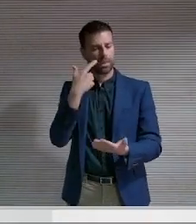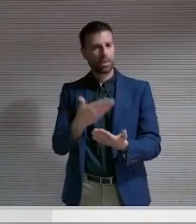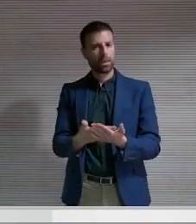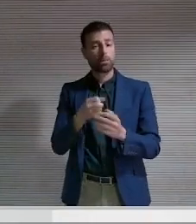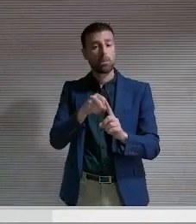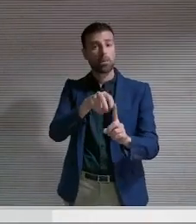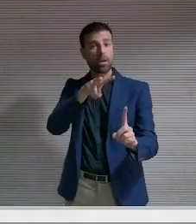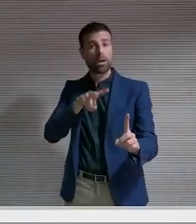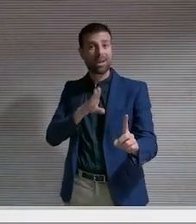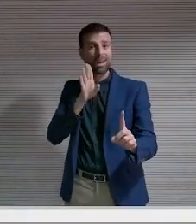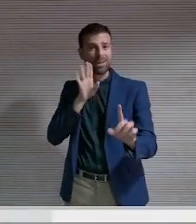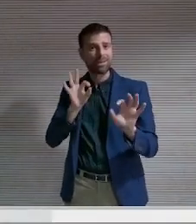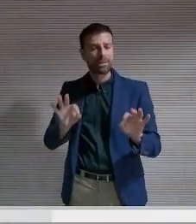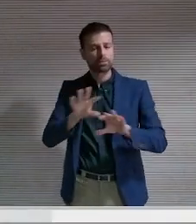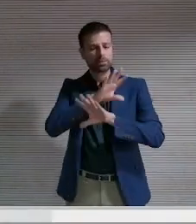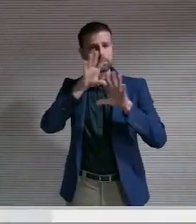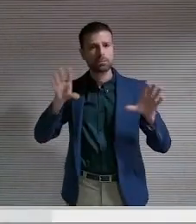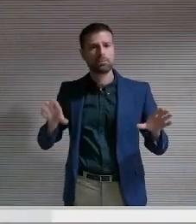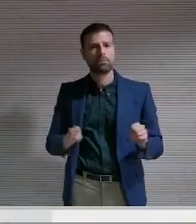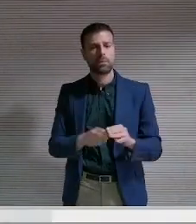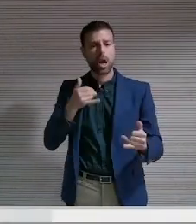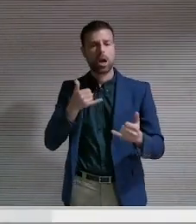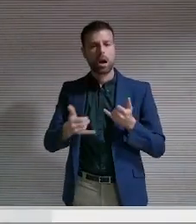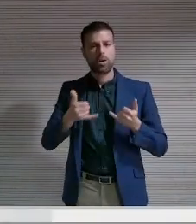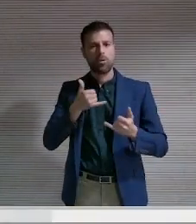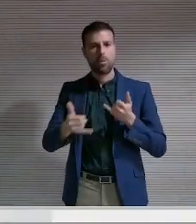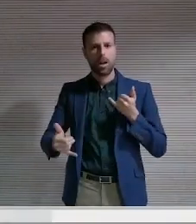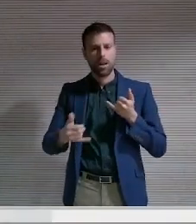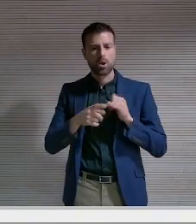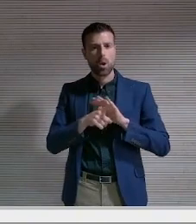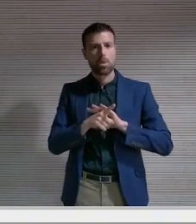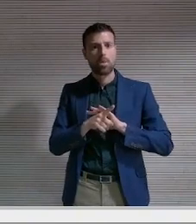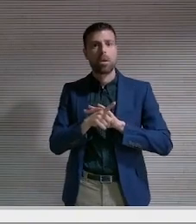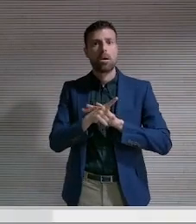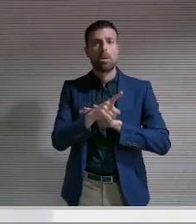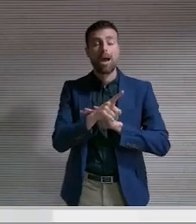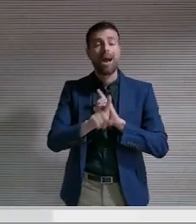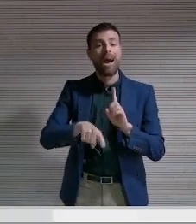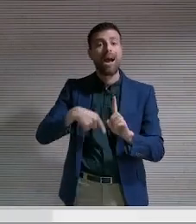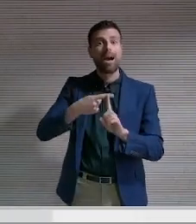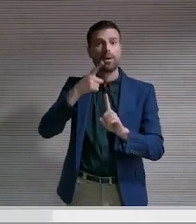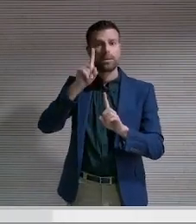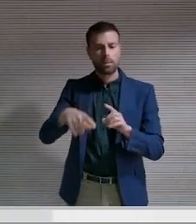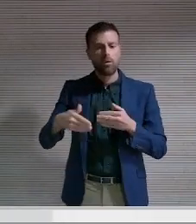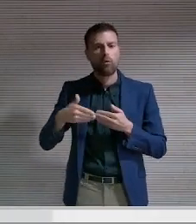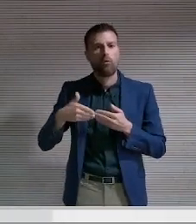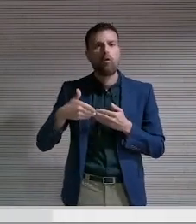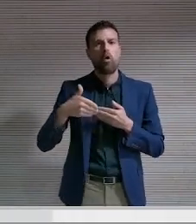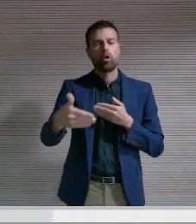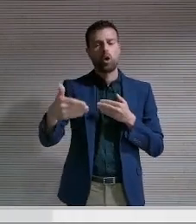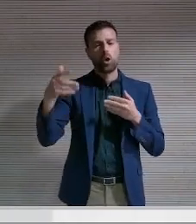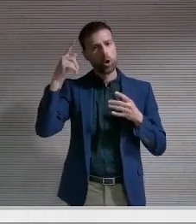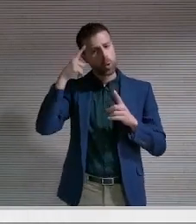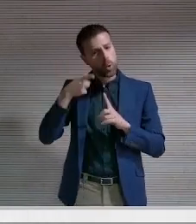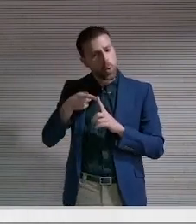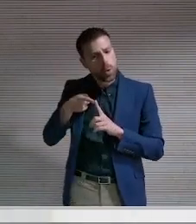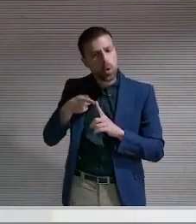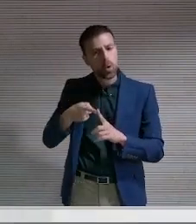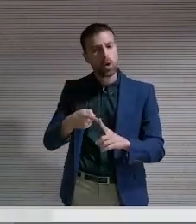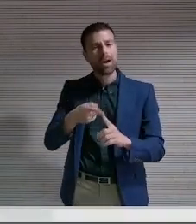perspectiva no només anem recuperant activitat, sinó que ens anem posicionant cap al futur a partir d'aquesta